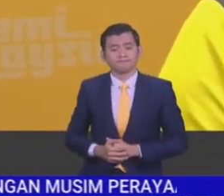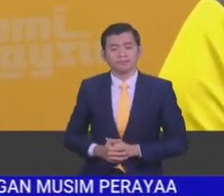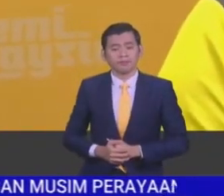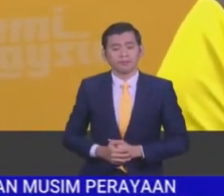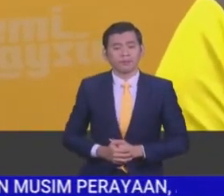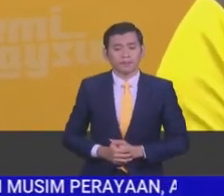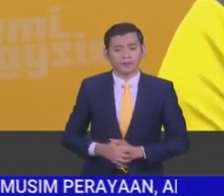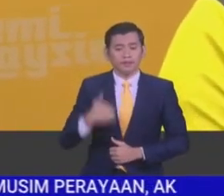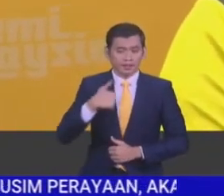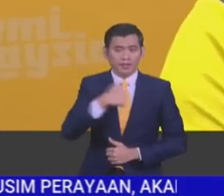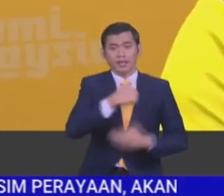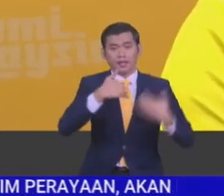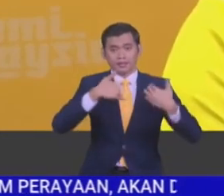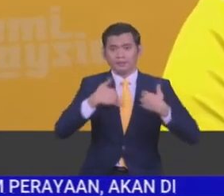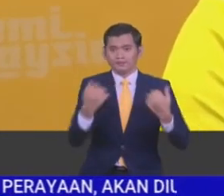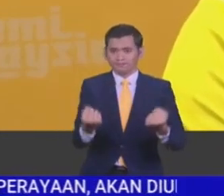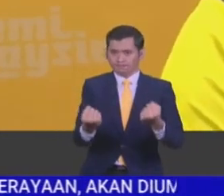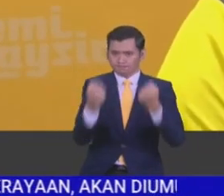a strong team